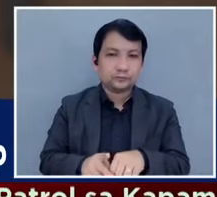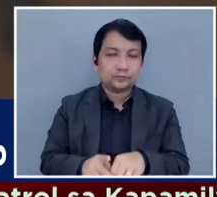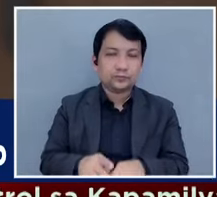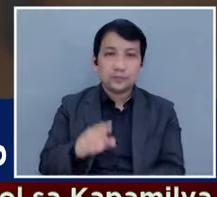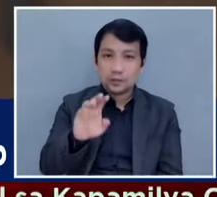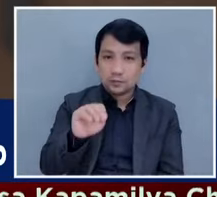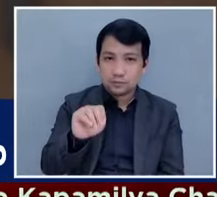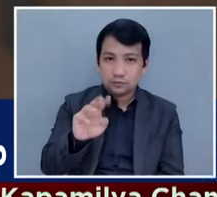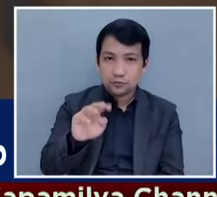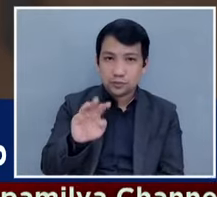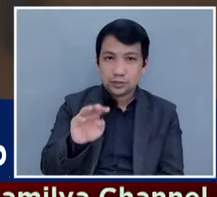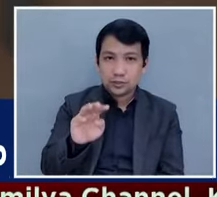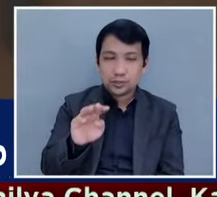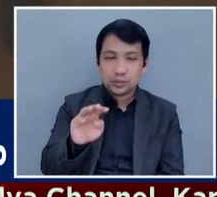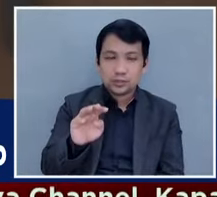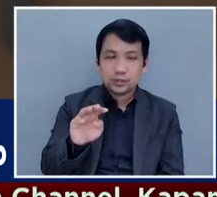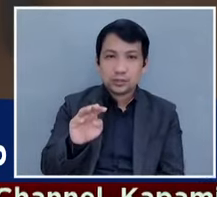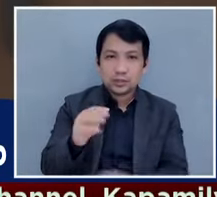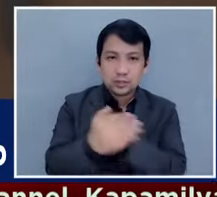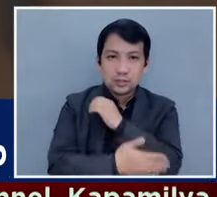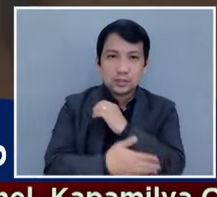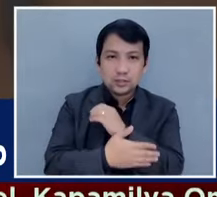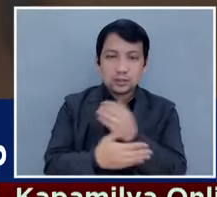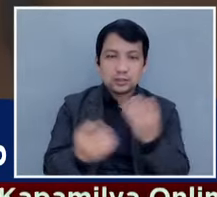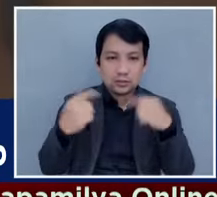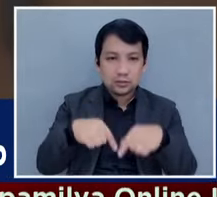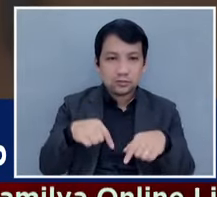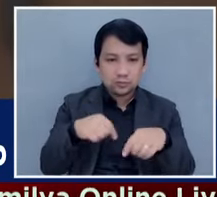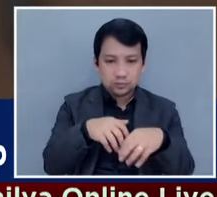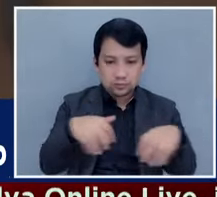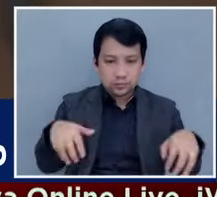bansa naman ang lalahok sa balikatan bilang observers,